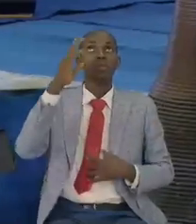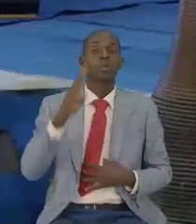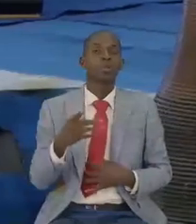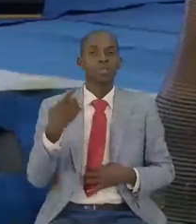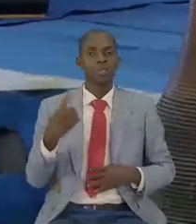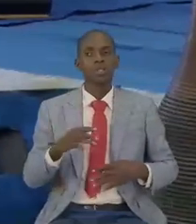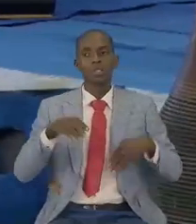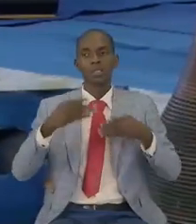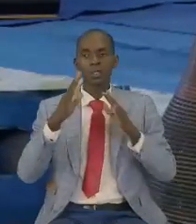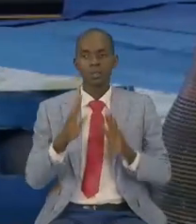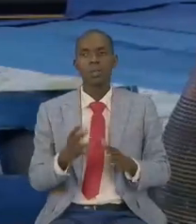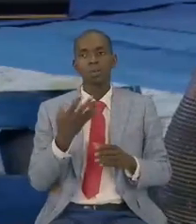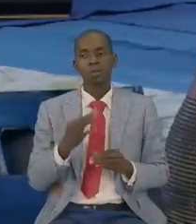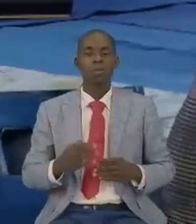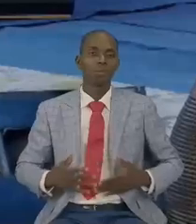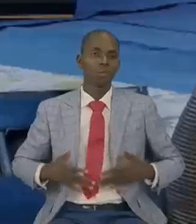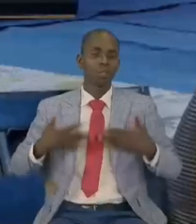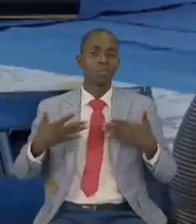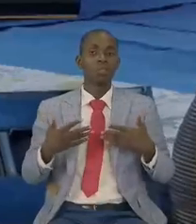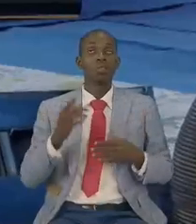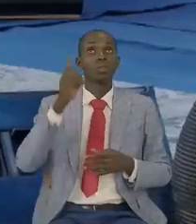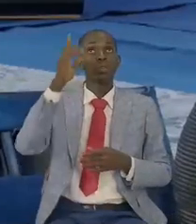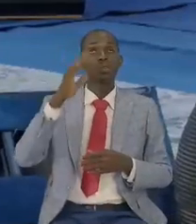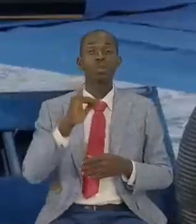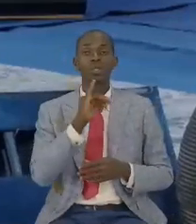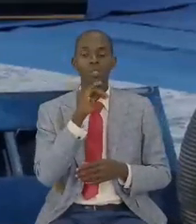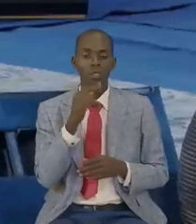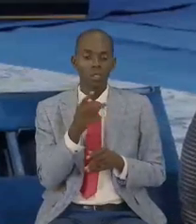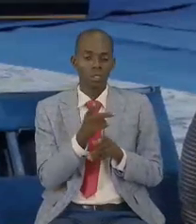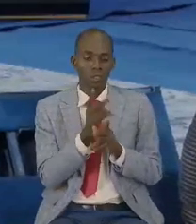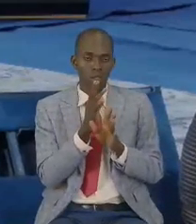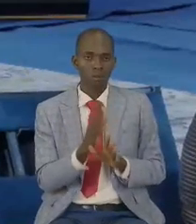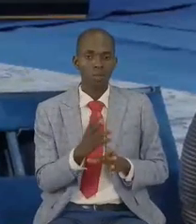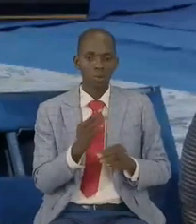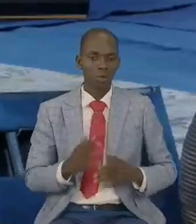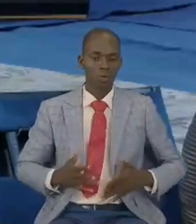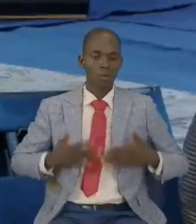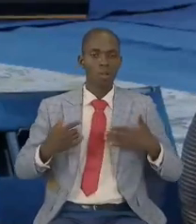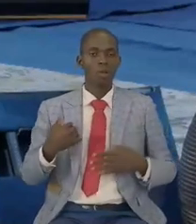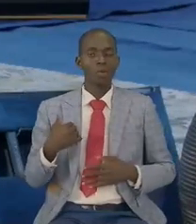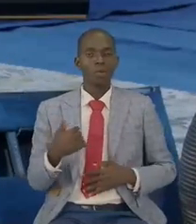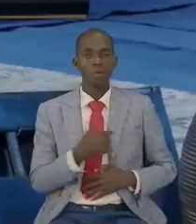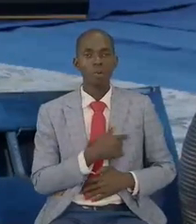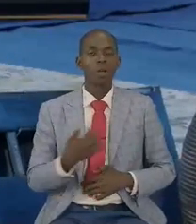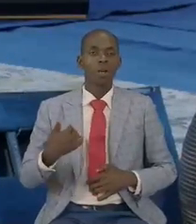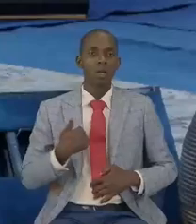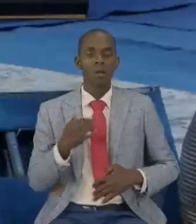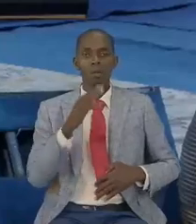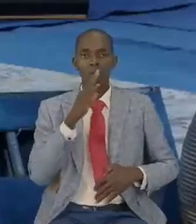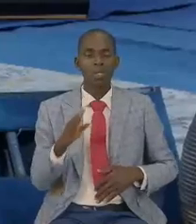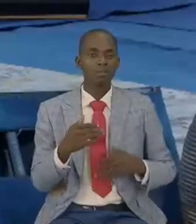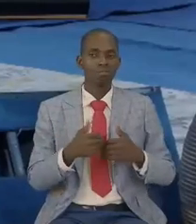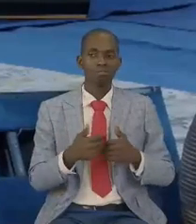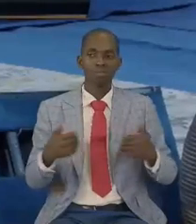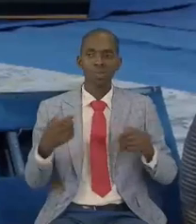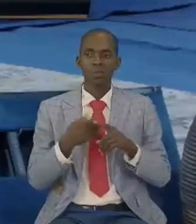vie. Dieu est celui qui soutient la vie. Et nous avons été séparés de